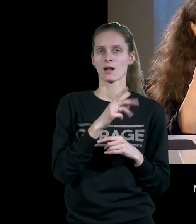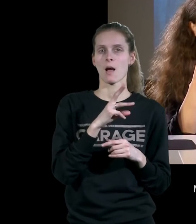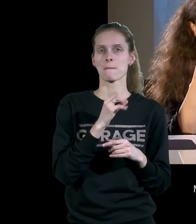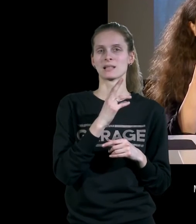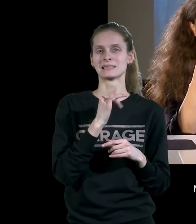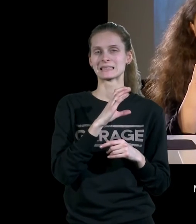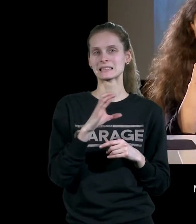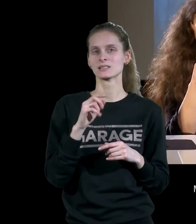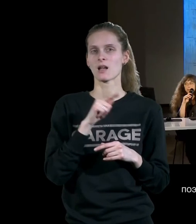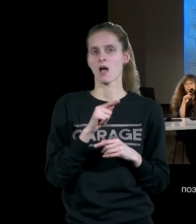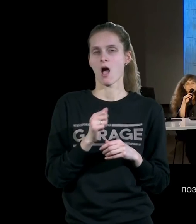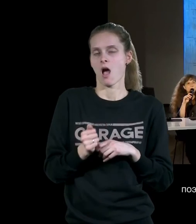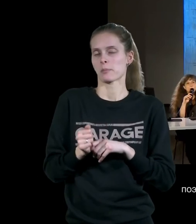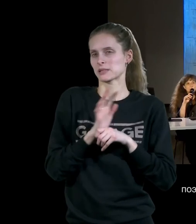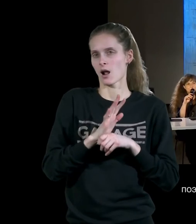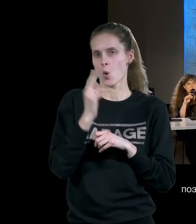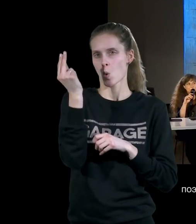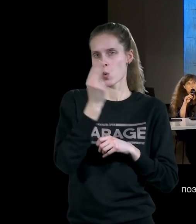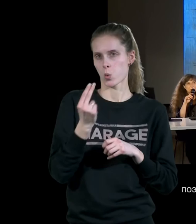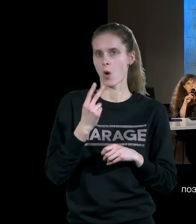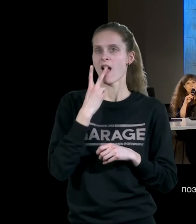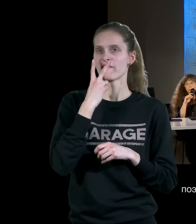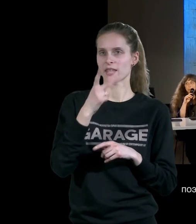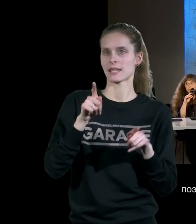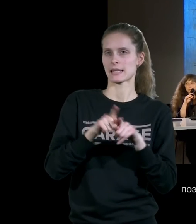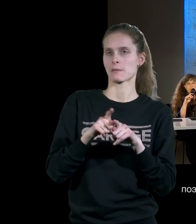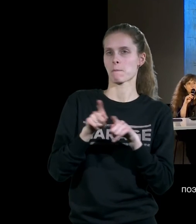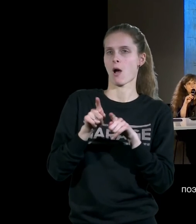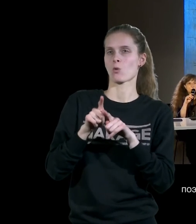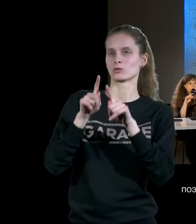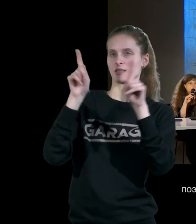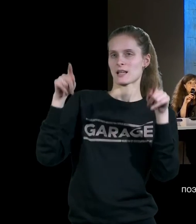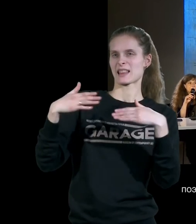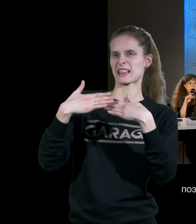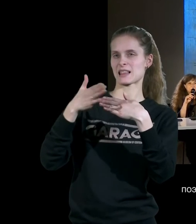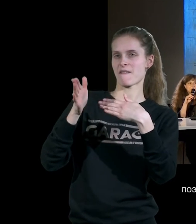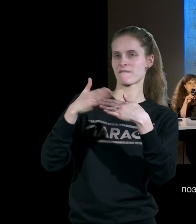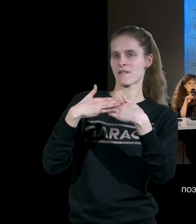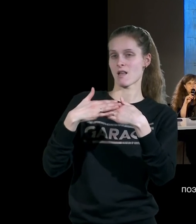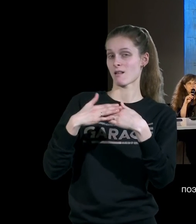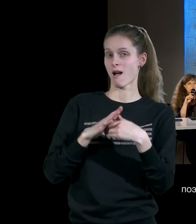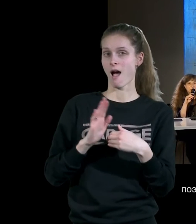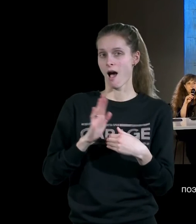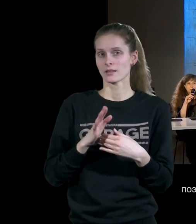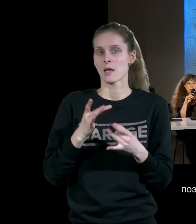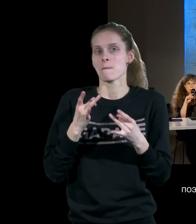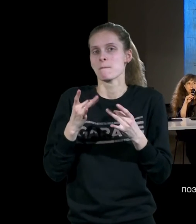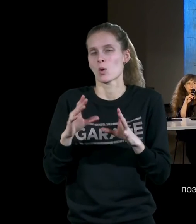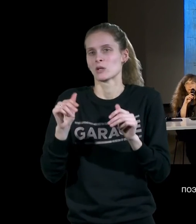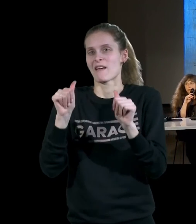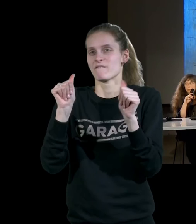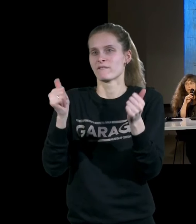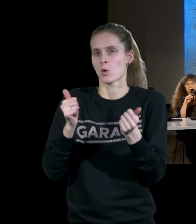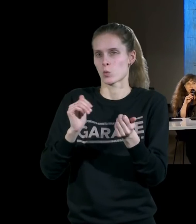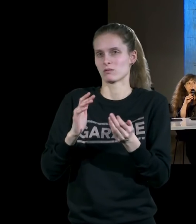фигуративный художник, не абстракционист, поэтому мы здесь видим дверной проем. Но на самом деле, собственно говоря, это фигуративность этой картины абсолютно